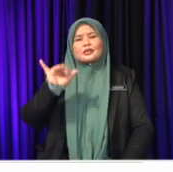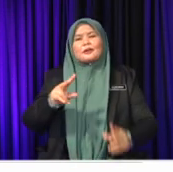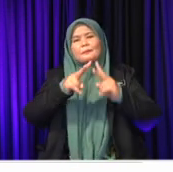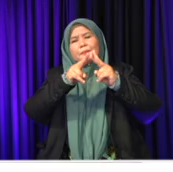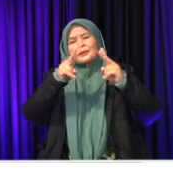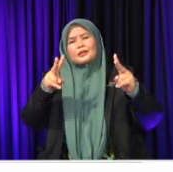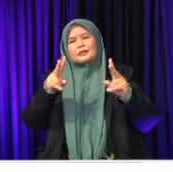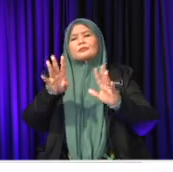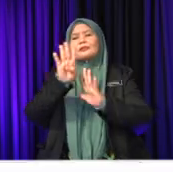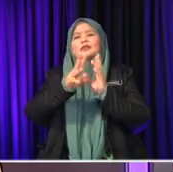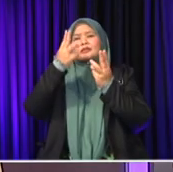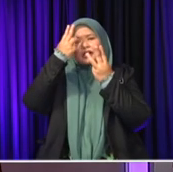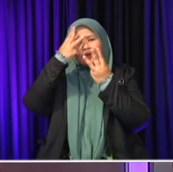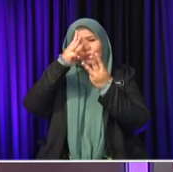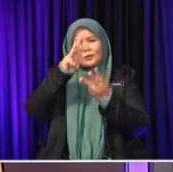bertaqwa